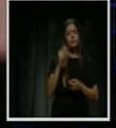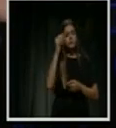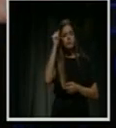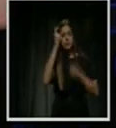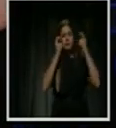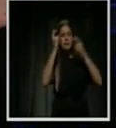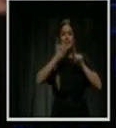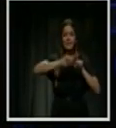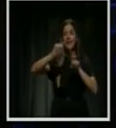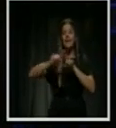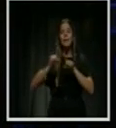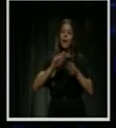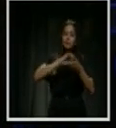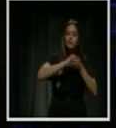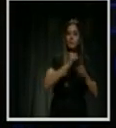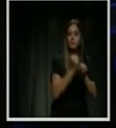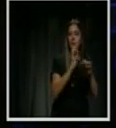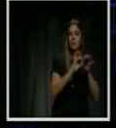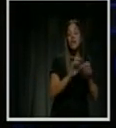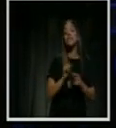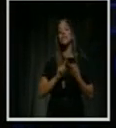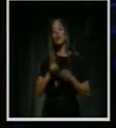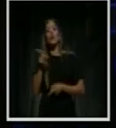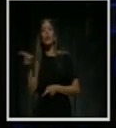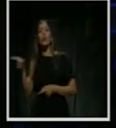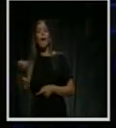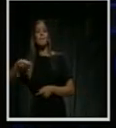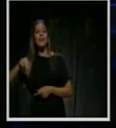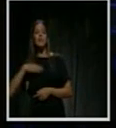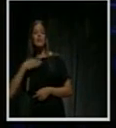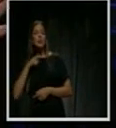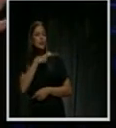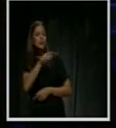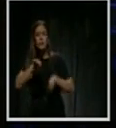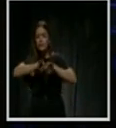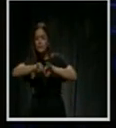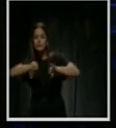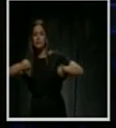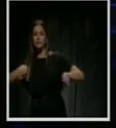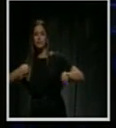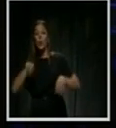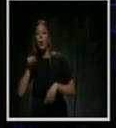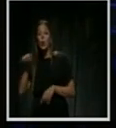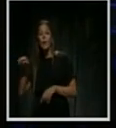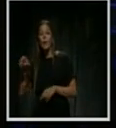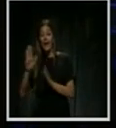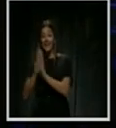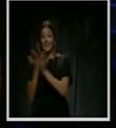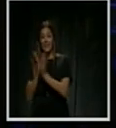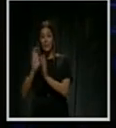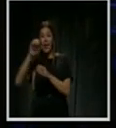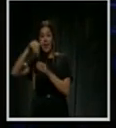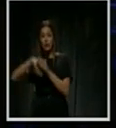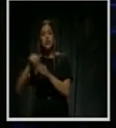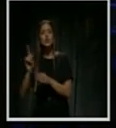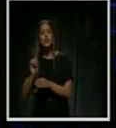suġġett, għal-oppożizzjoni li hija interessata illi tifret illi għamlet il-manifest elettorali tagħha inkjesta